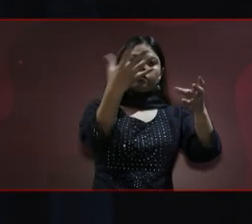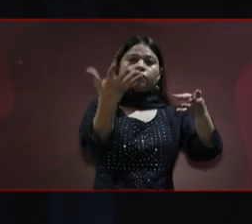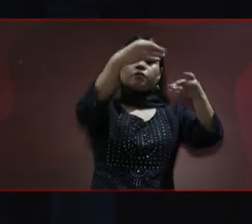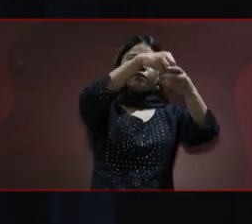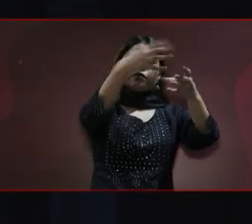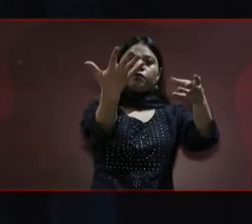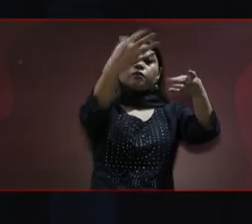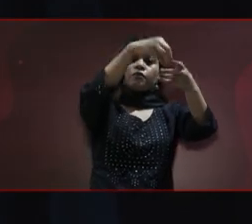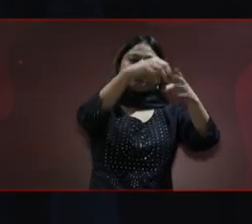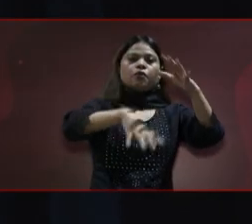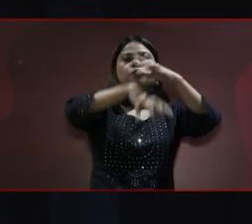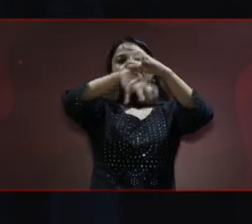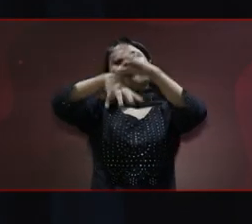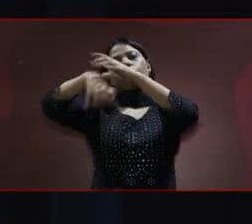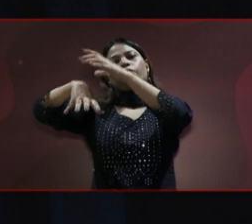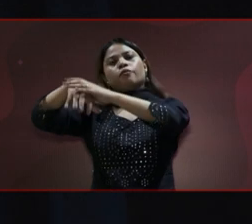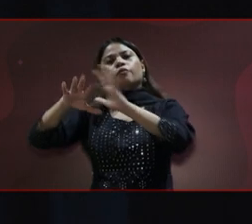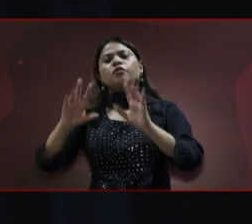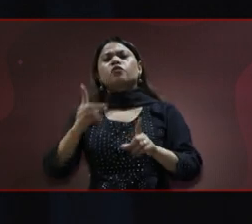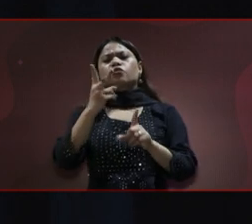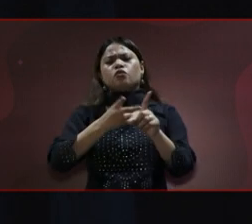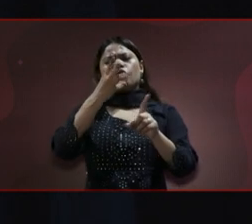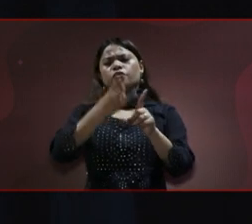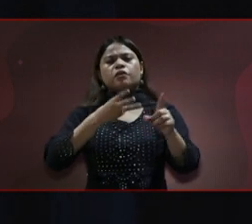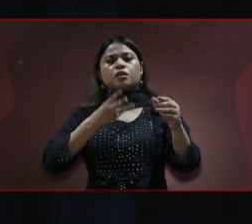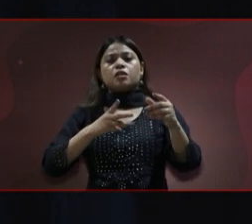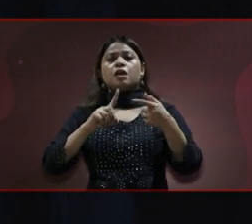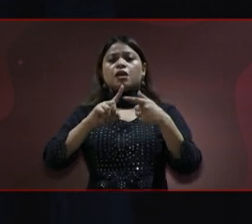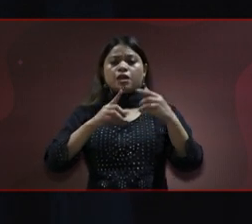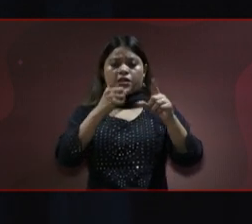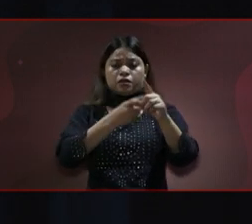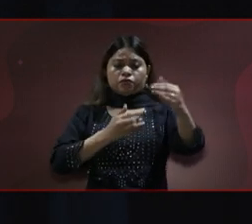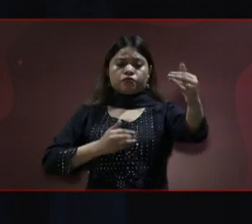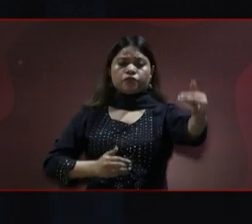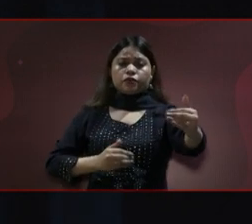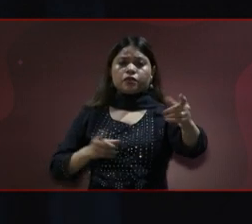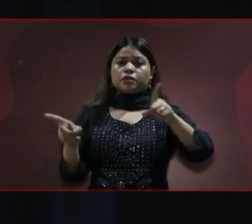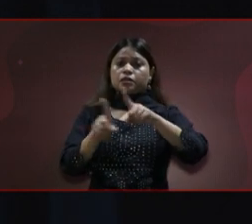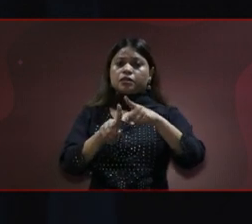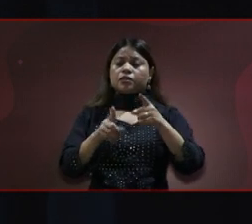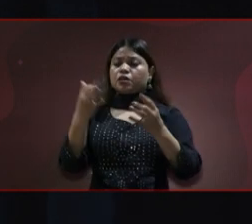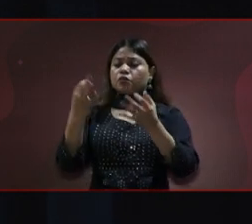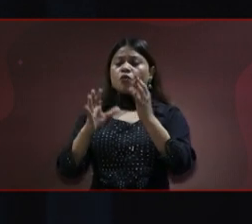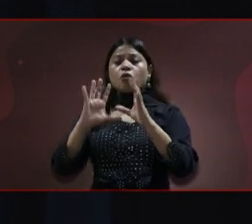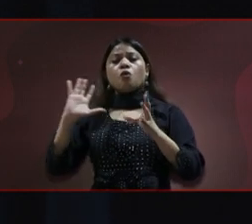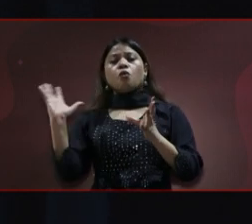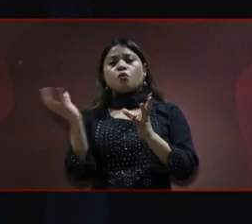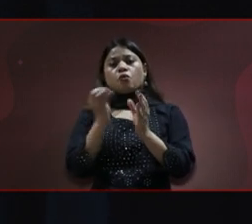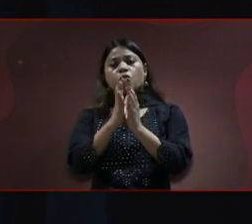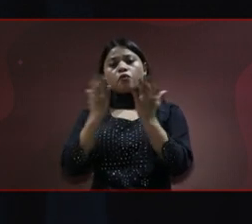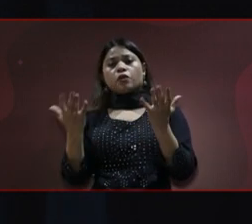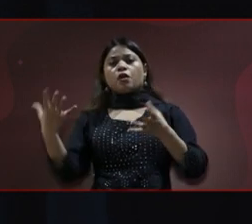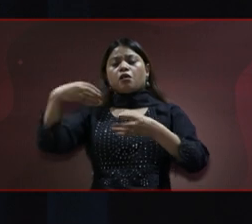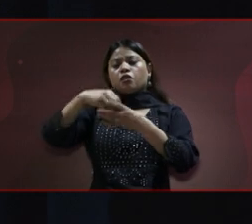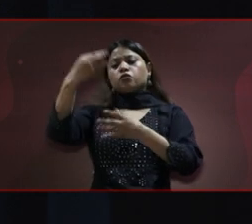जाएंगे। यानी आने वाले 2-3 साल के अंदर, यानी आने वाले 2 शिक्षा इस शिक्षा वर्ष में आई गया 7 क्लास की नया